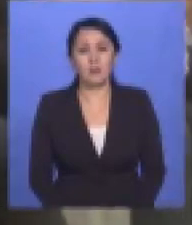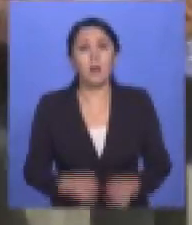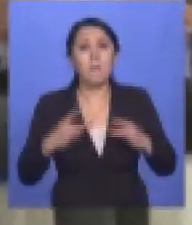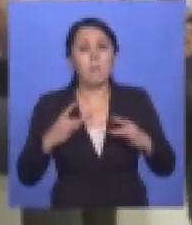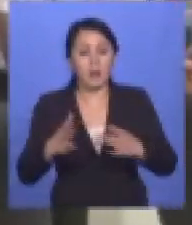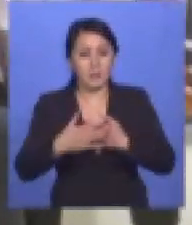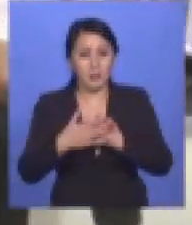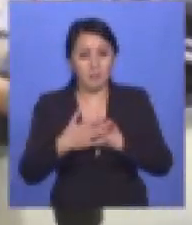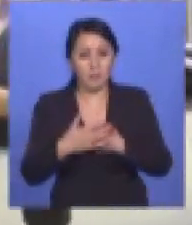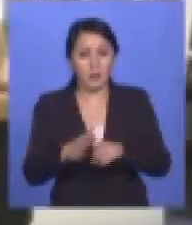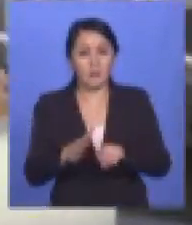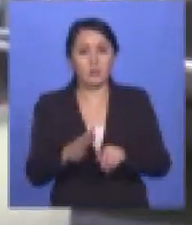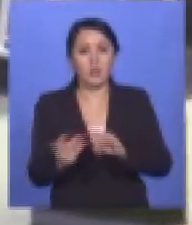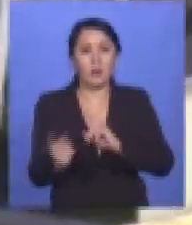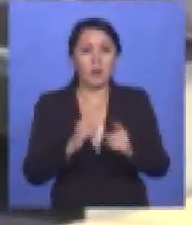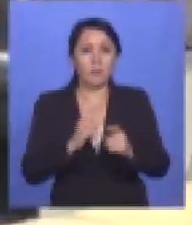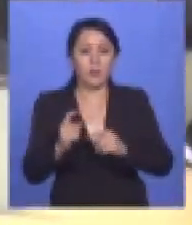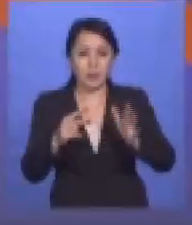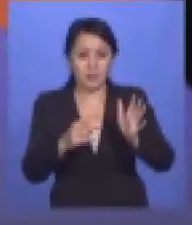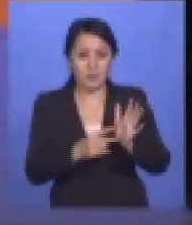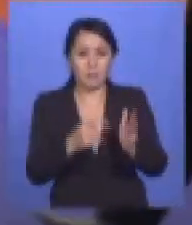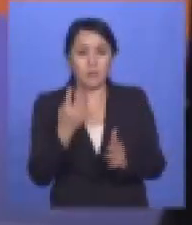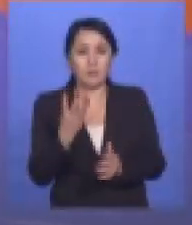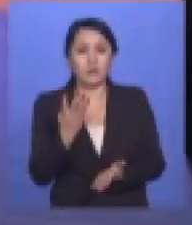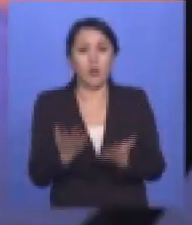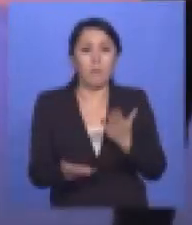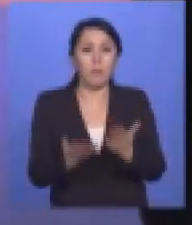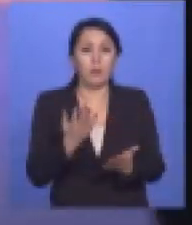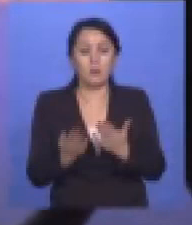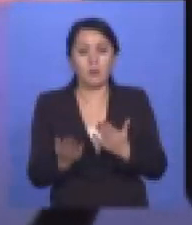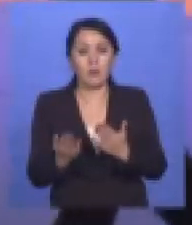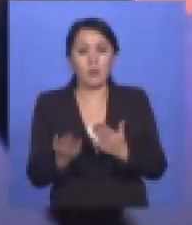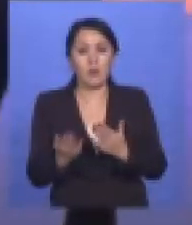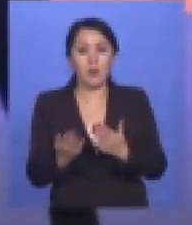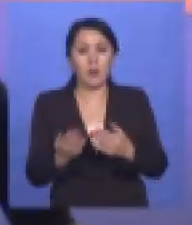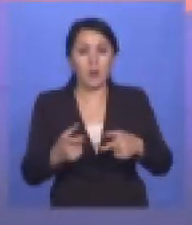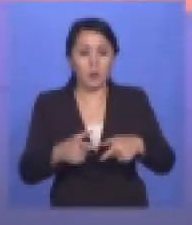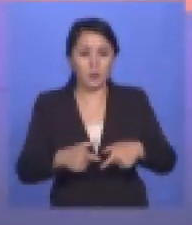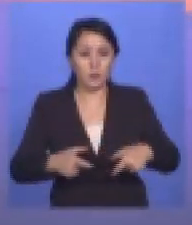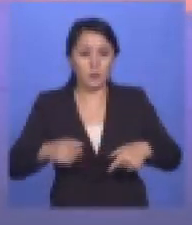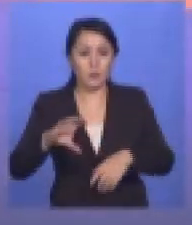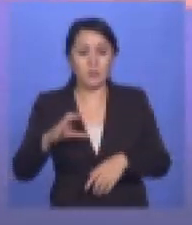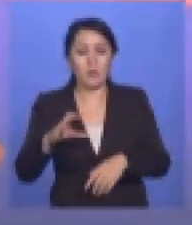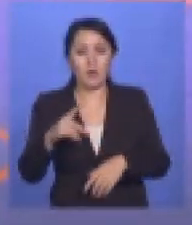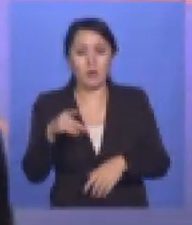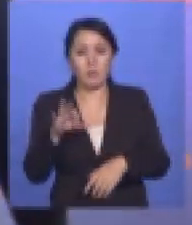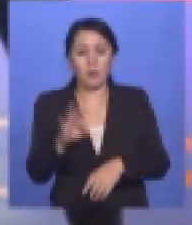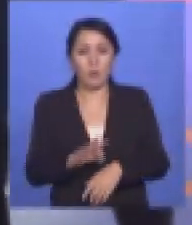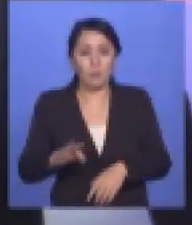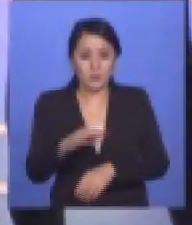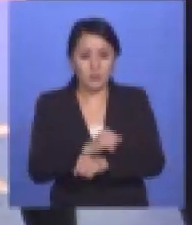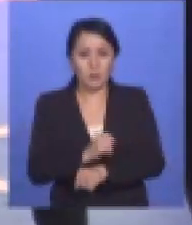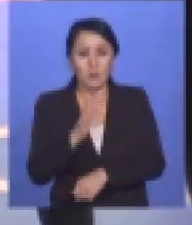Салтанатты ашылу рәсімінен кейін кілемге 74 келі салмақ дәрежесіндегі спортшылар шықты. Көк берендегі Бекзат Темірке Ақмола облысының намысын